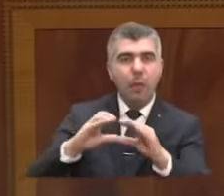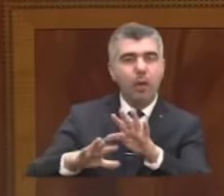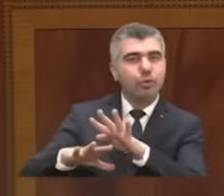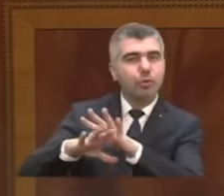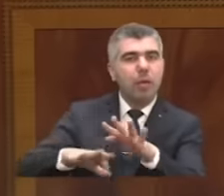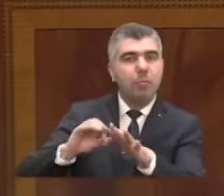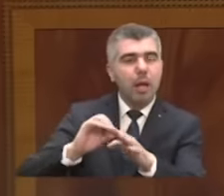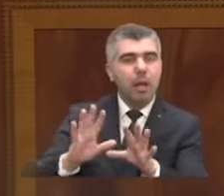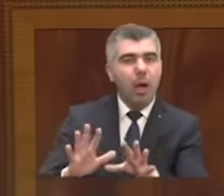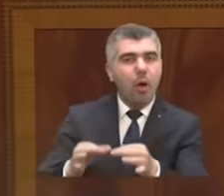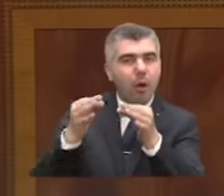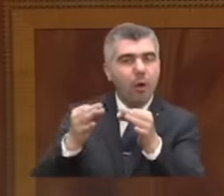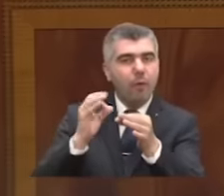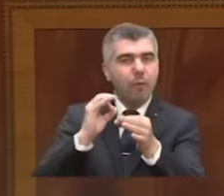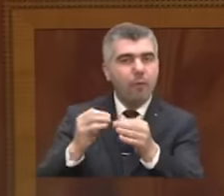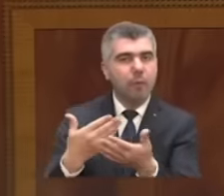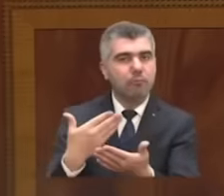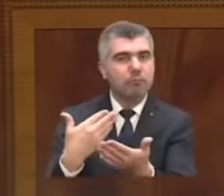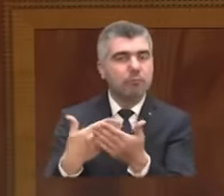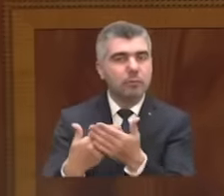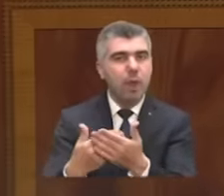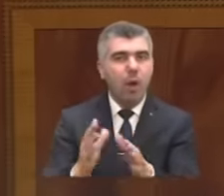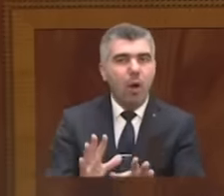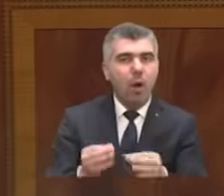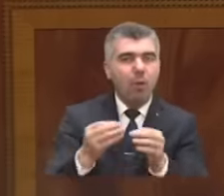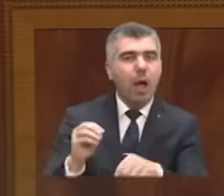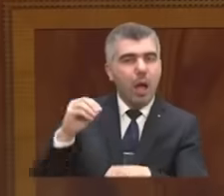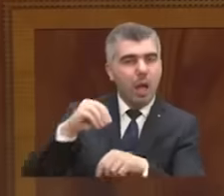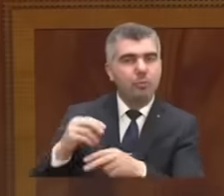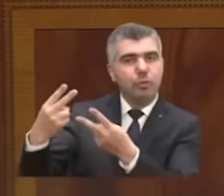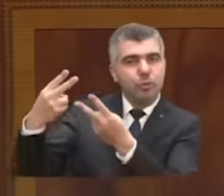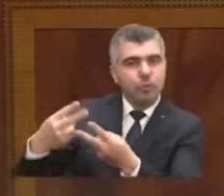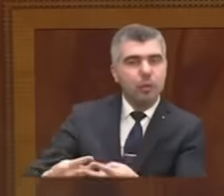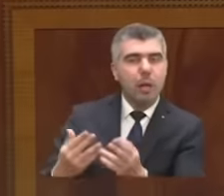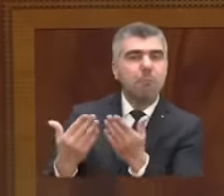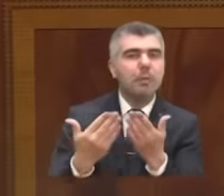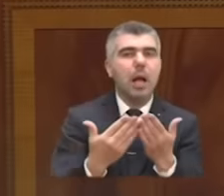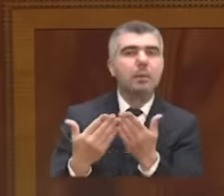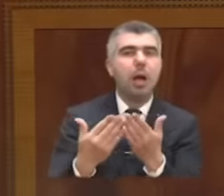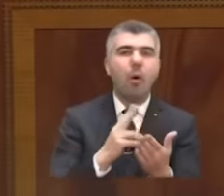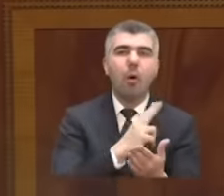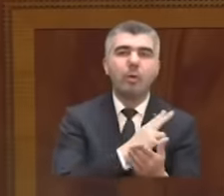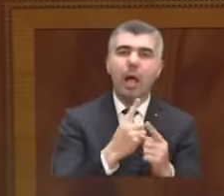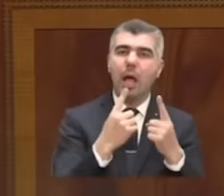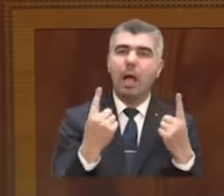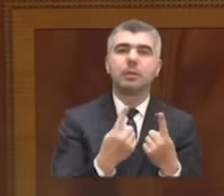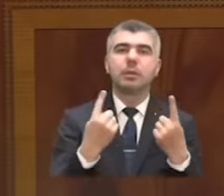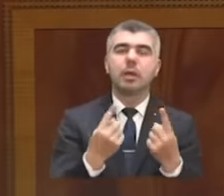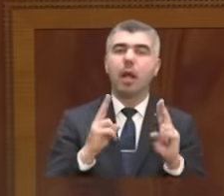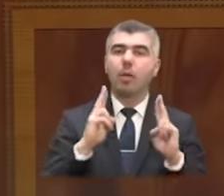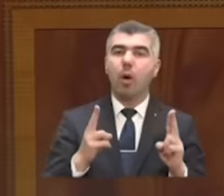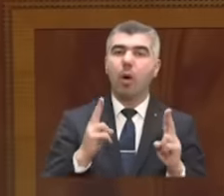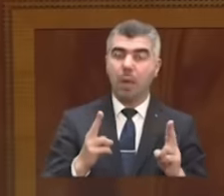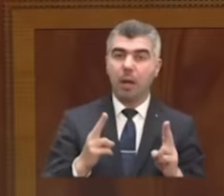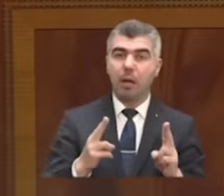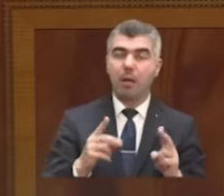الاجتماعي ومخرجاته المرحلية في خلق المناخ الملائم لعودة الدراسة